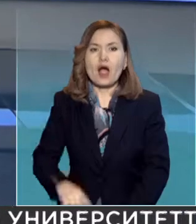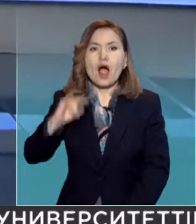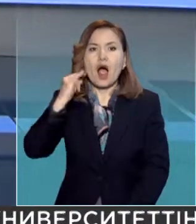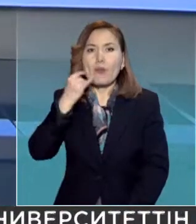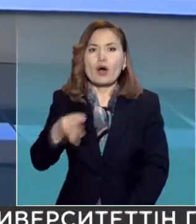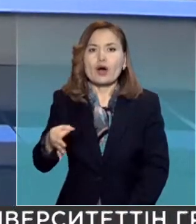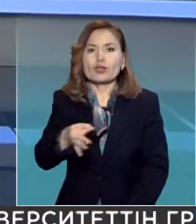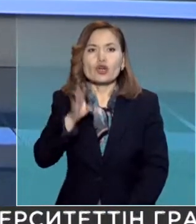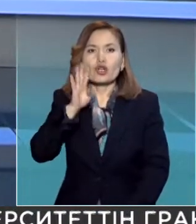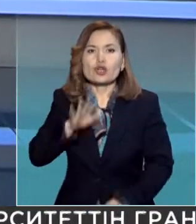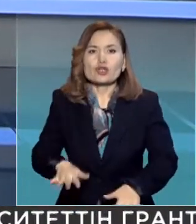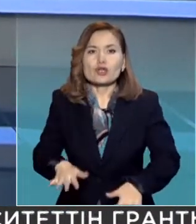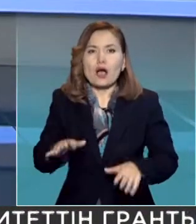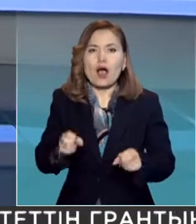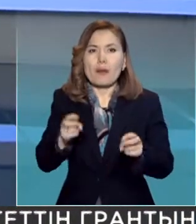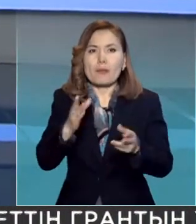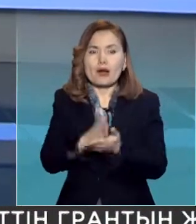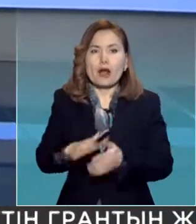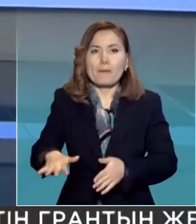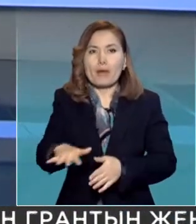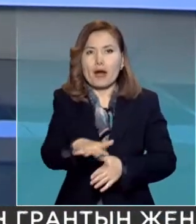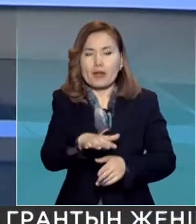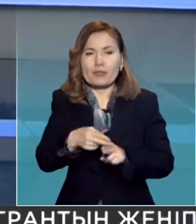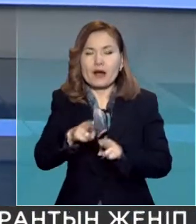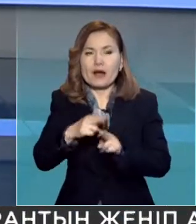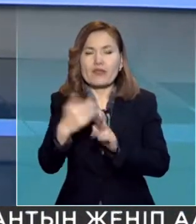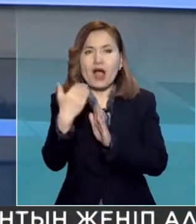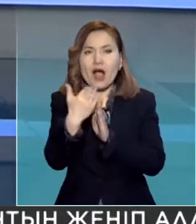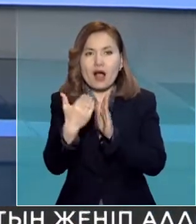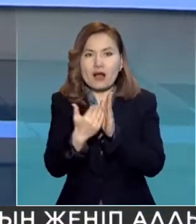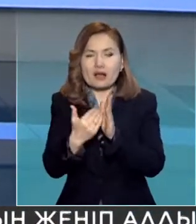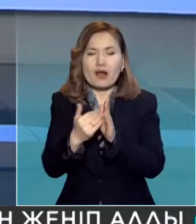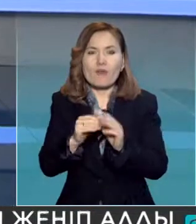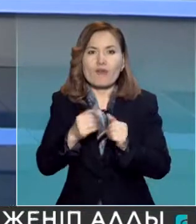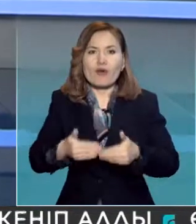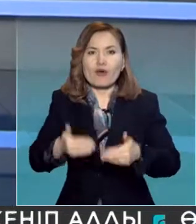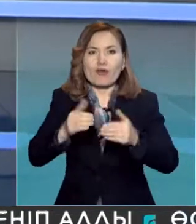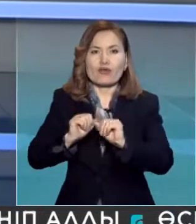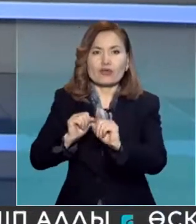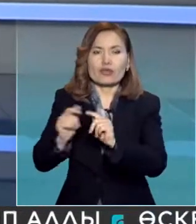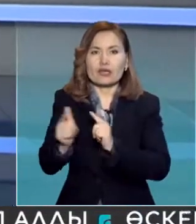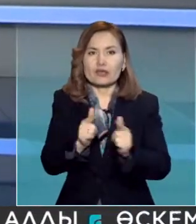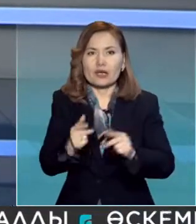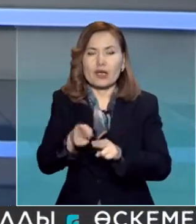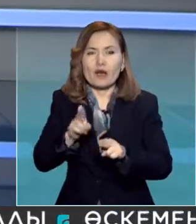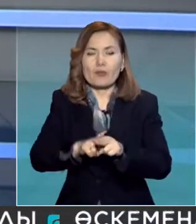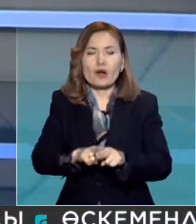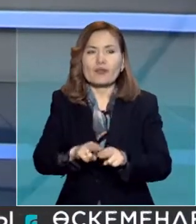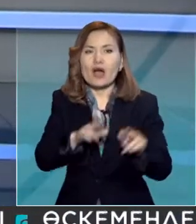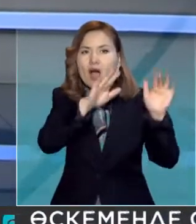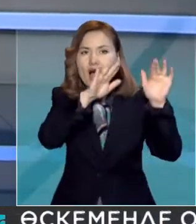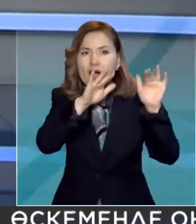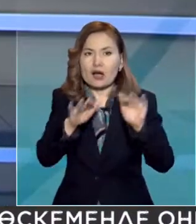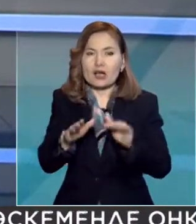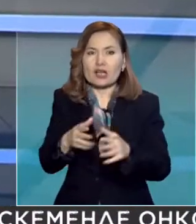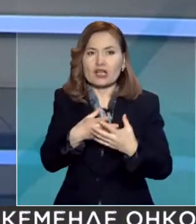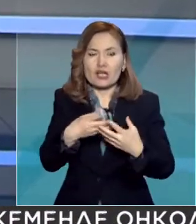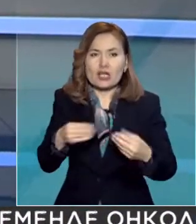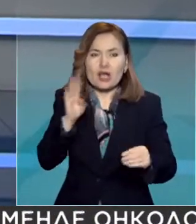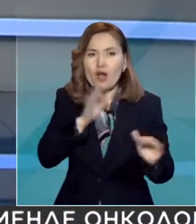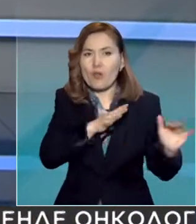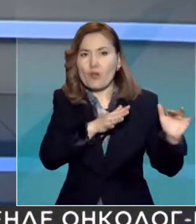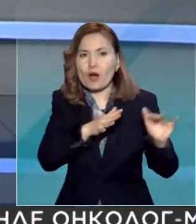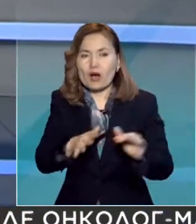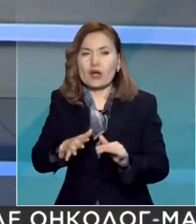Павлодар облысында су басу қаупі бар аумақтар картасы қайта әзірленетін болды. Іргедегі сайдан құйылған қарғын су Рождественка ауылындағы